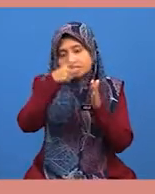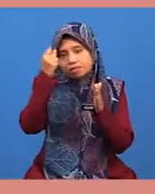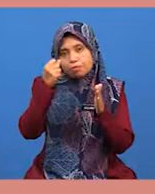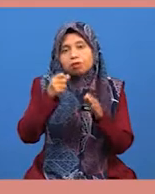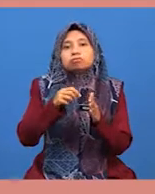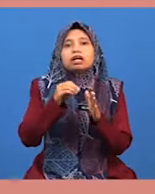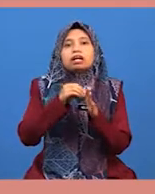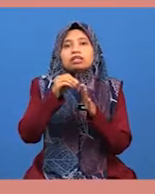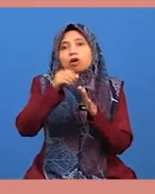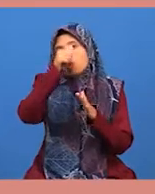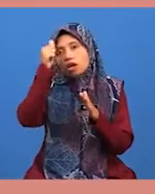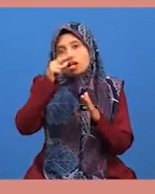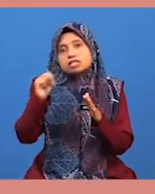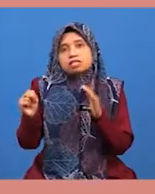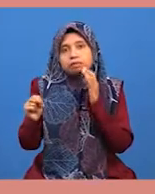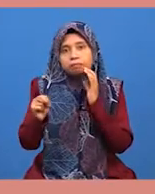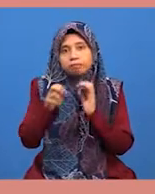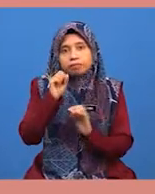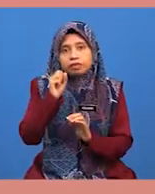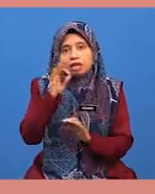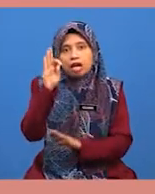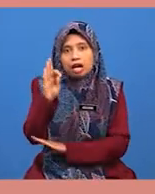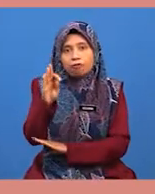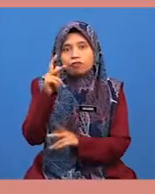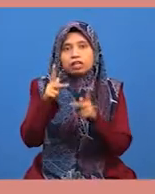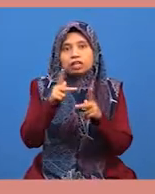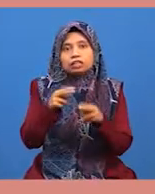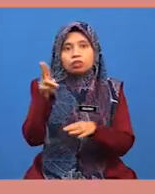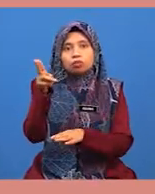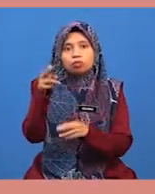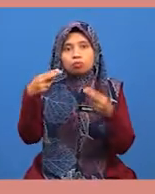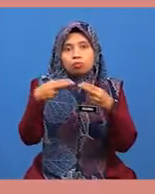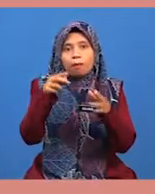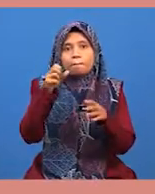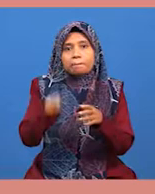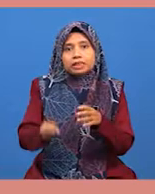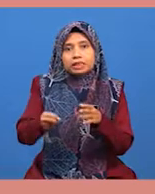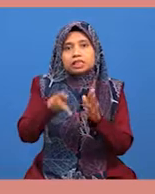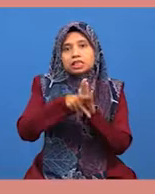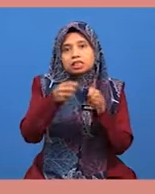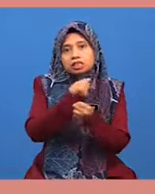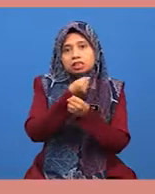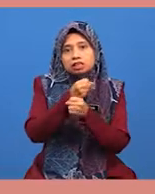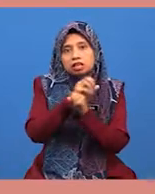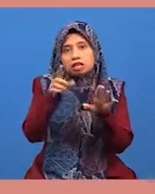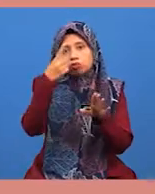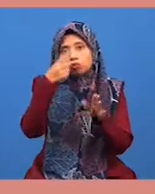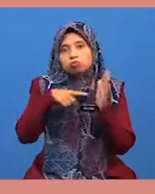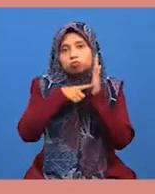alasan. F. Kata hubung pancangan keterangan untuk menunjukkan